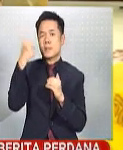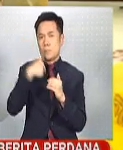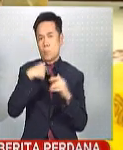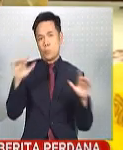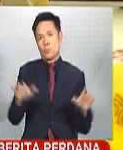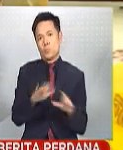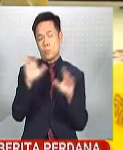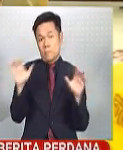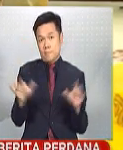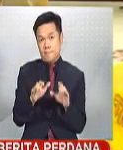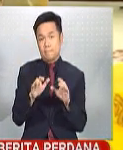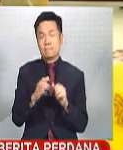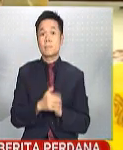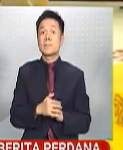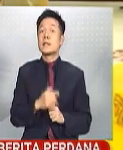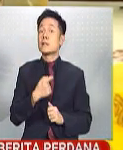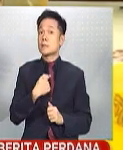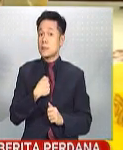dengan segala daya upaya saya